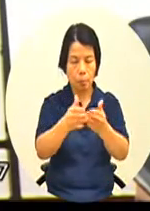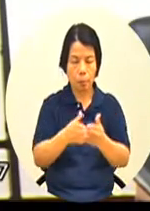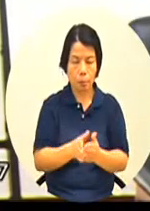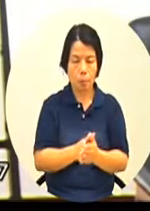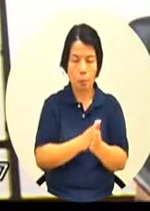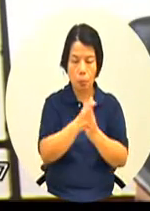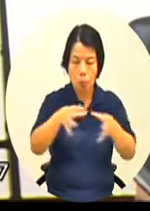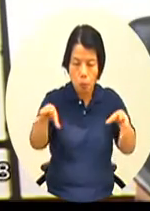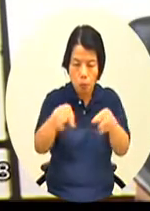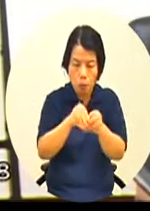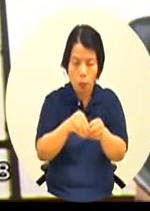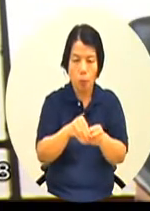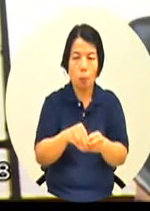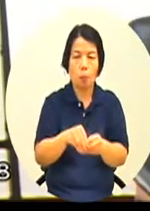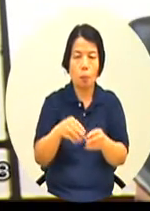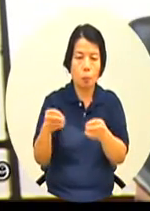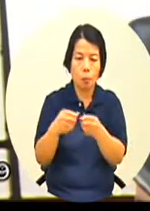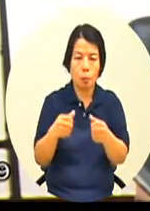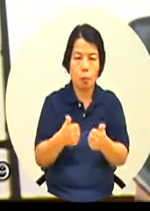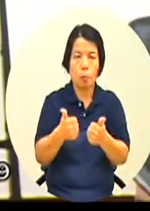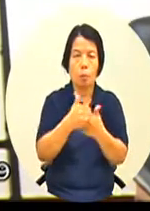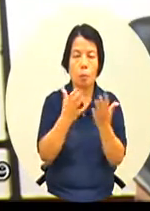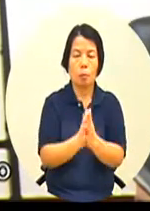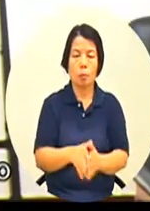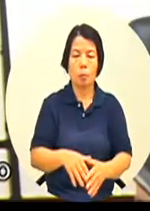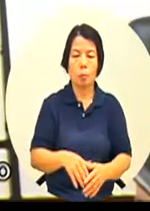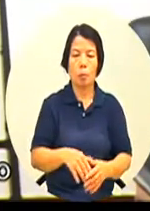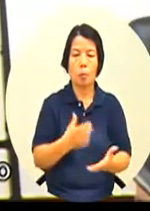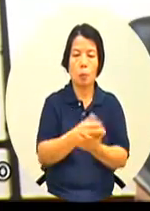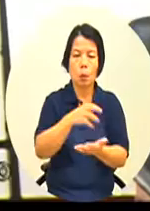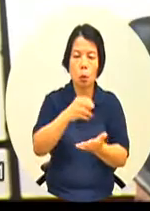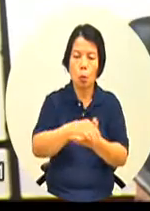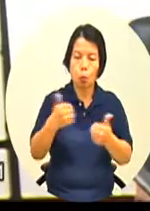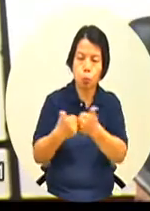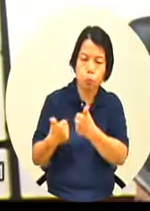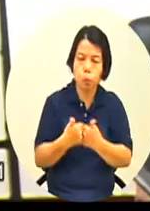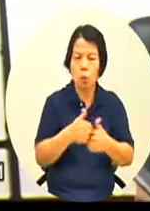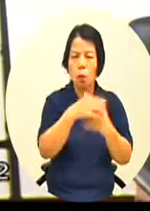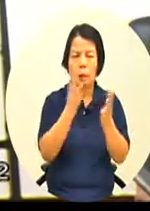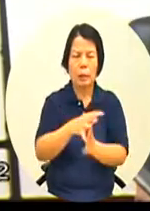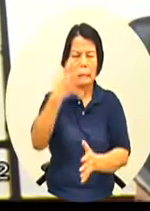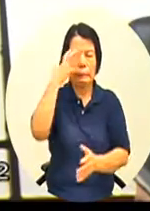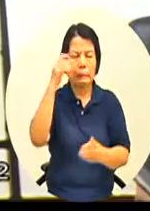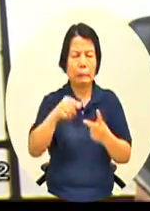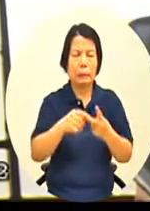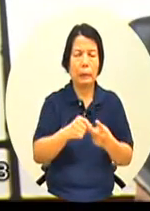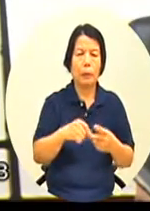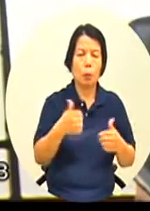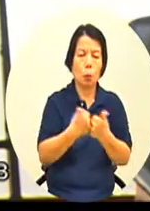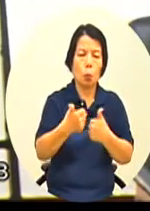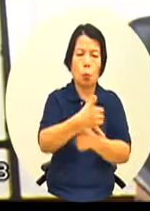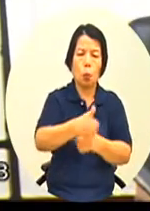凝聚啊。至于要多少阶段，有的可以很复杂，有的可以很简单，它有什么委员会什么。